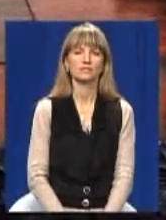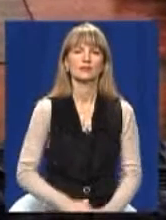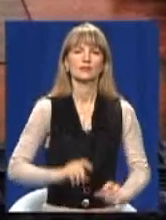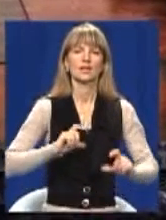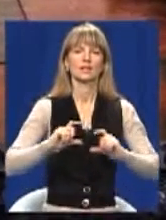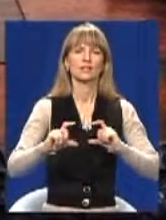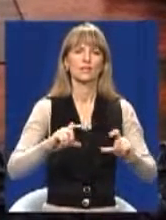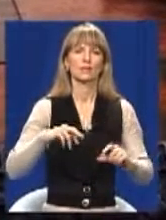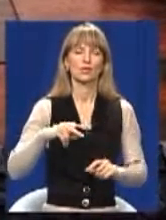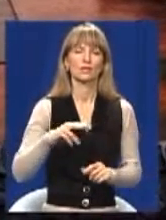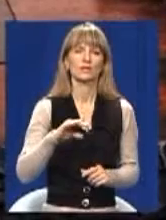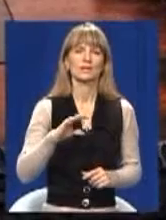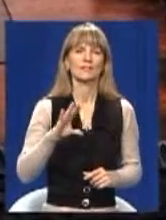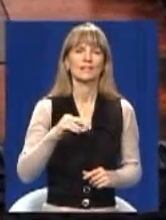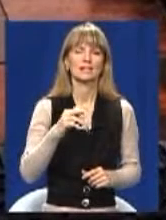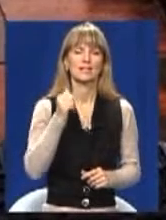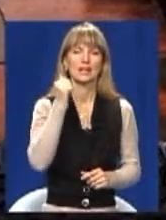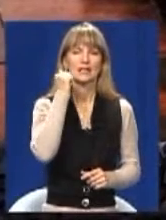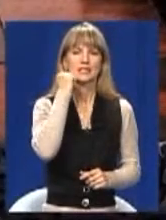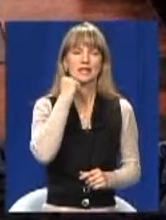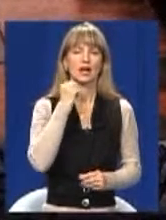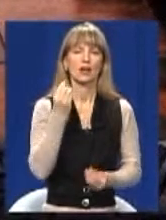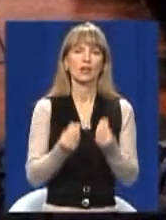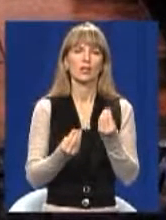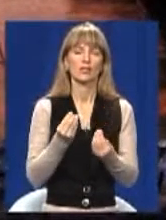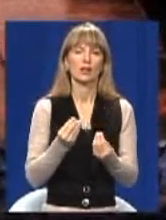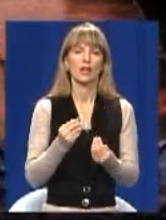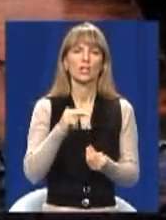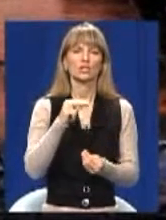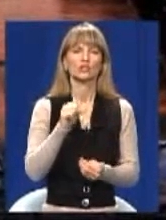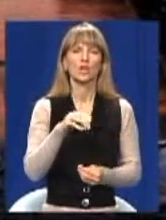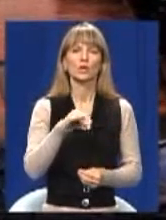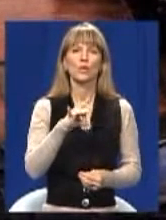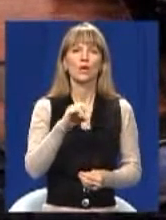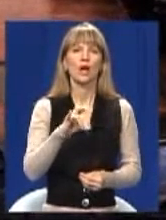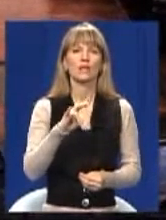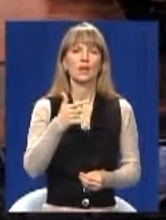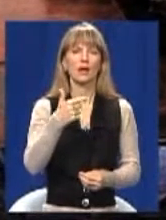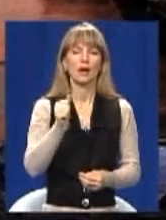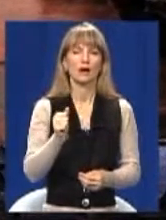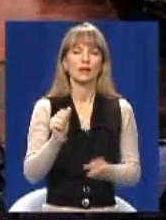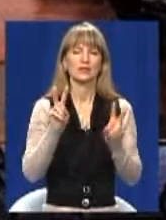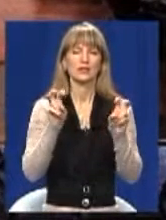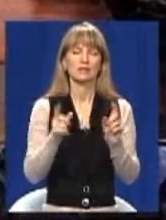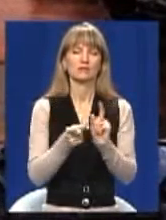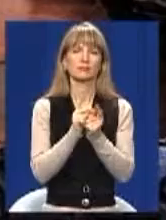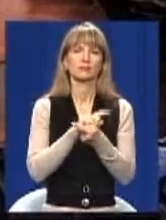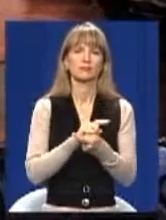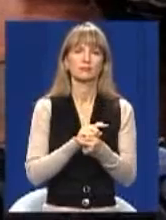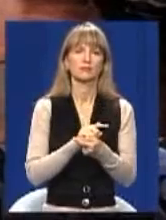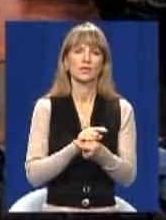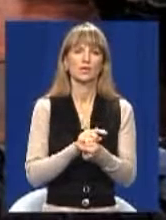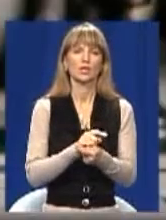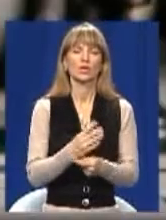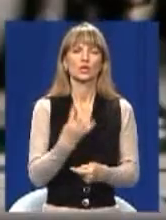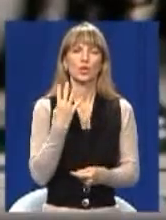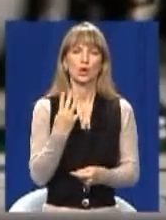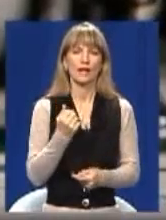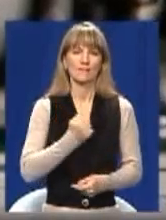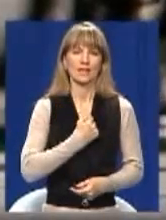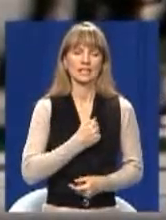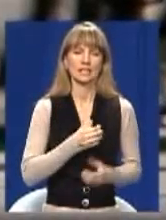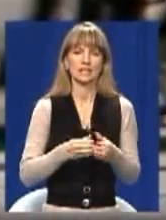Шахи походять від староіндійської гри 6 століття Чатуранга, чия назва перекладається з санскриту як «чотири підозріли війська»,